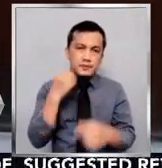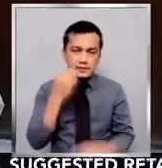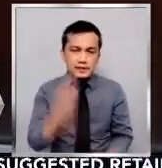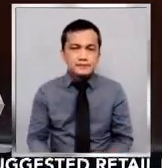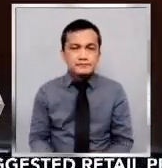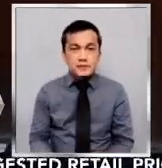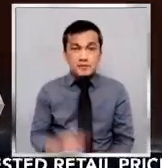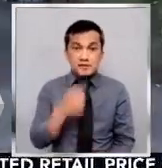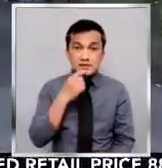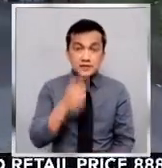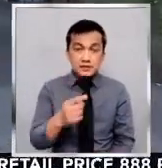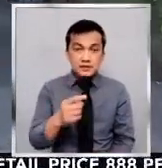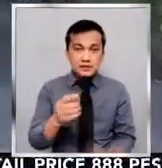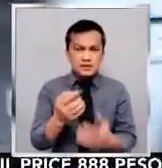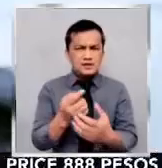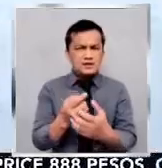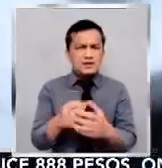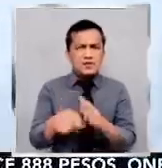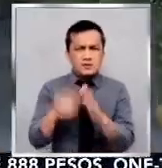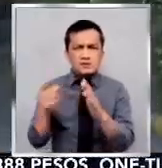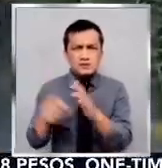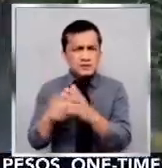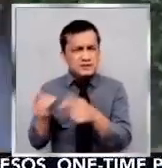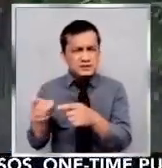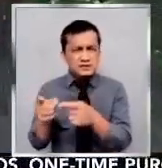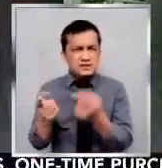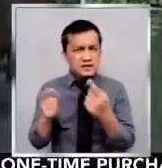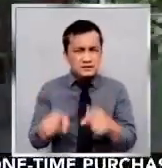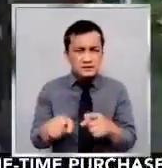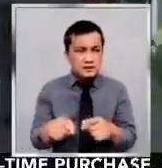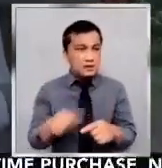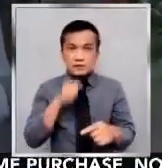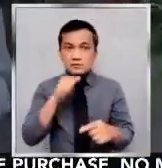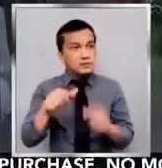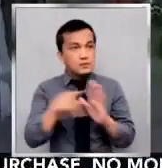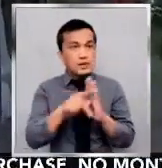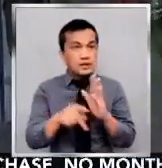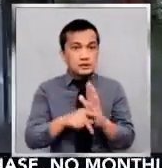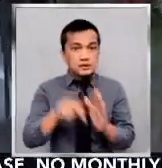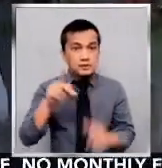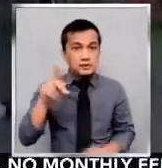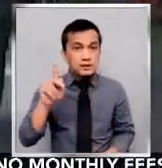isolated ang insidente. Hindi ho policy sa loob ng PNPA ang hazing, ano?